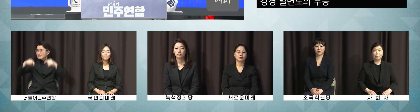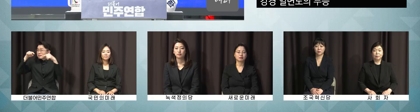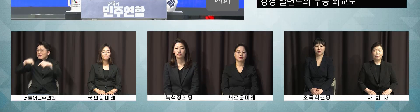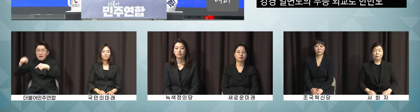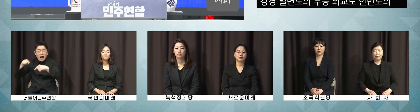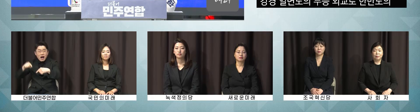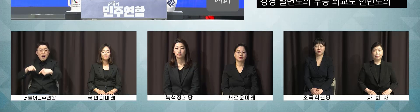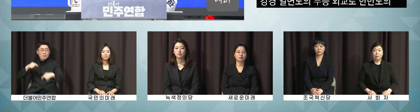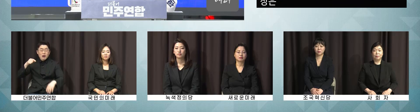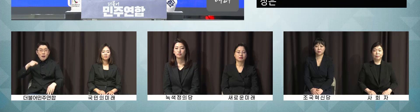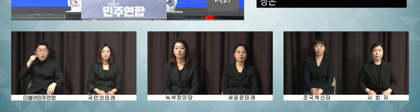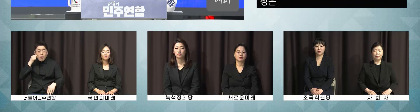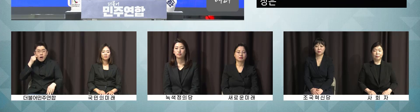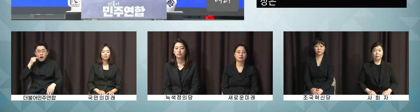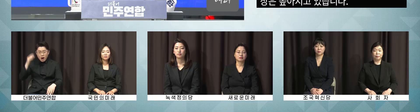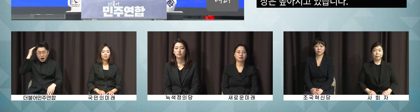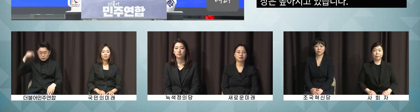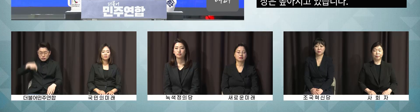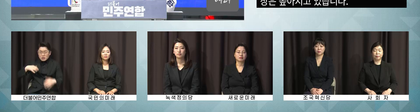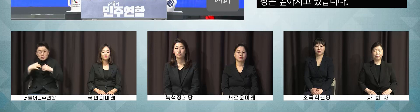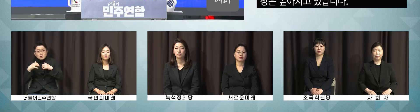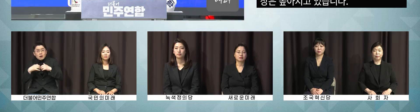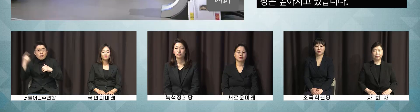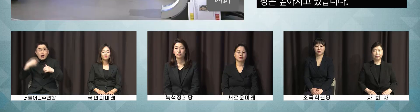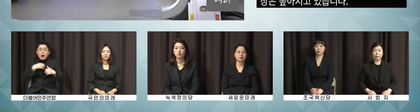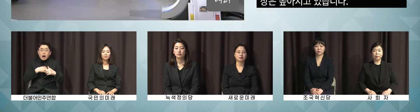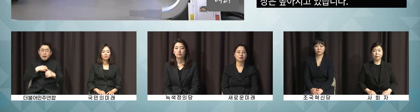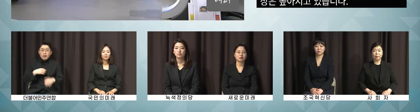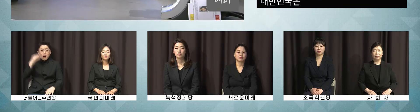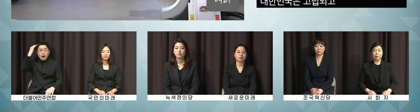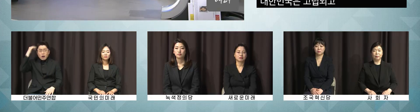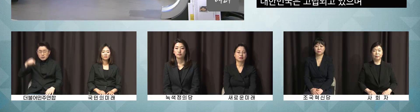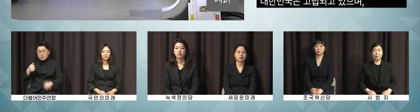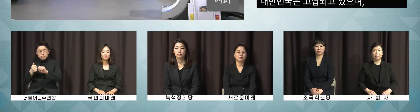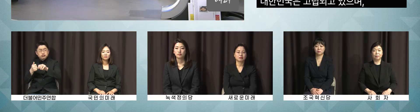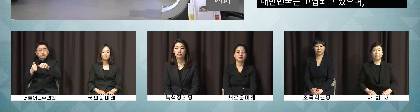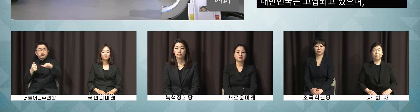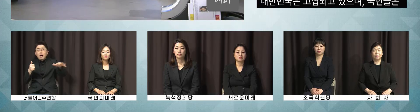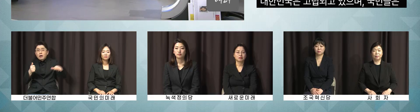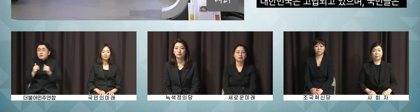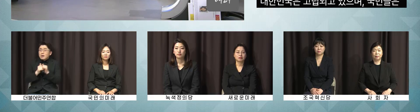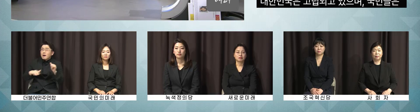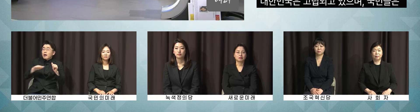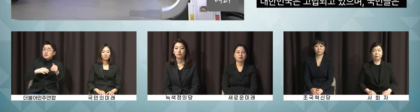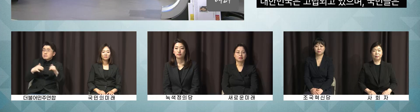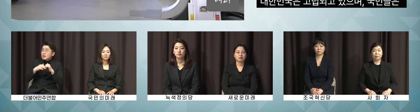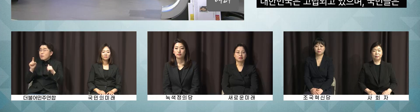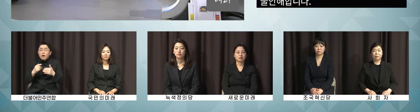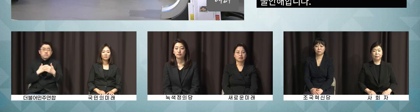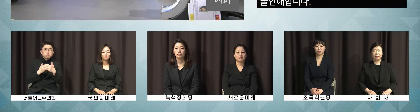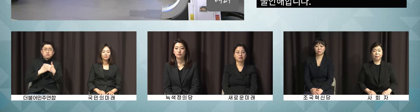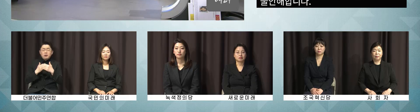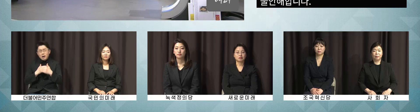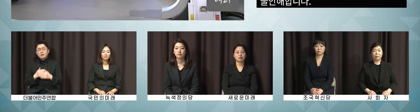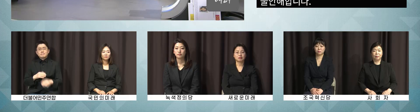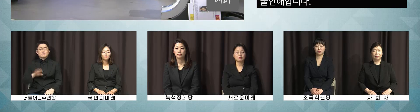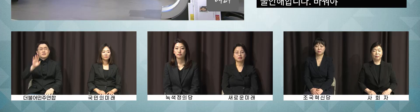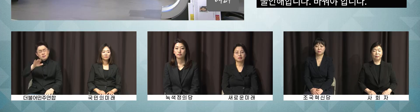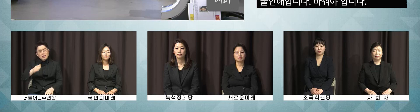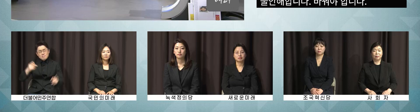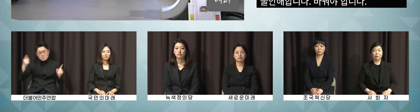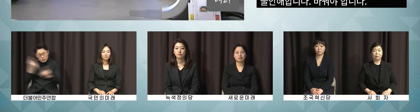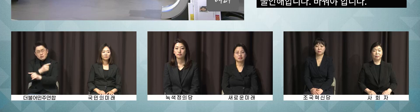긴장은 높아지고 있습니다. 대한민국은 고립되고 있으며 국민들은 불안해합니다. 바꾸어야 합니다.